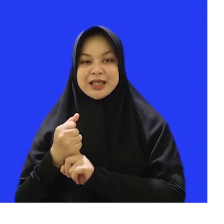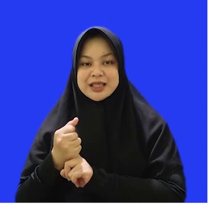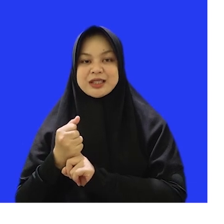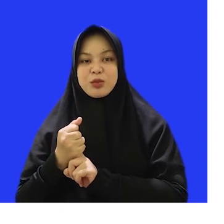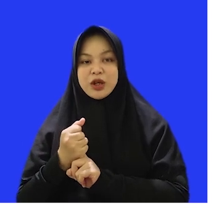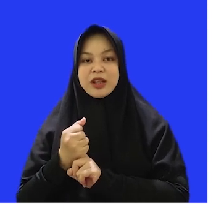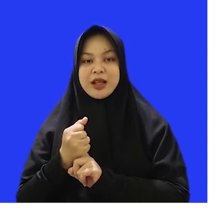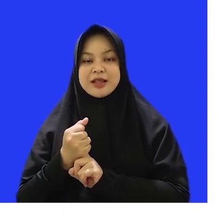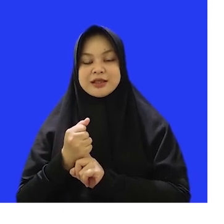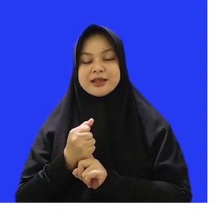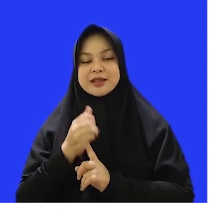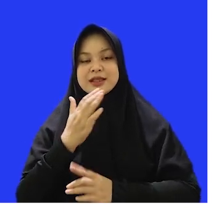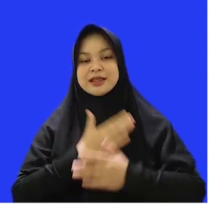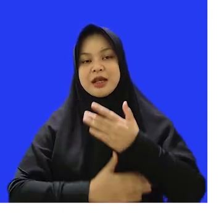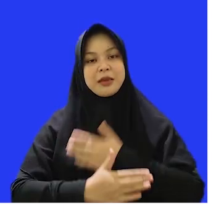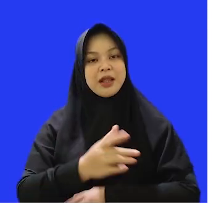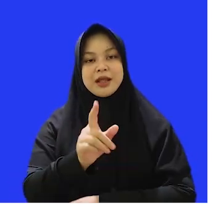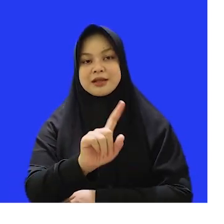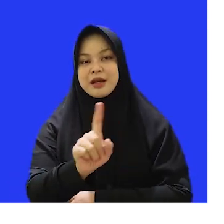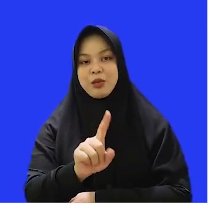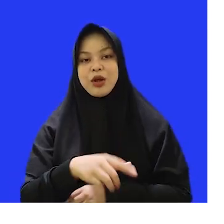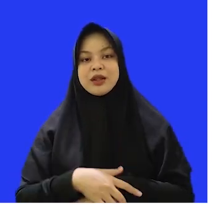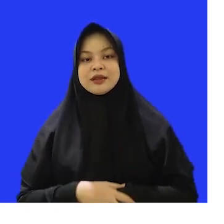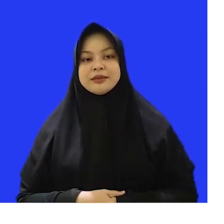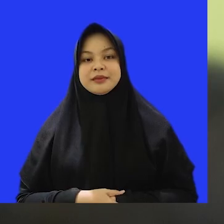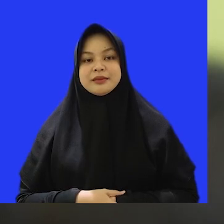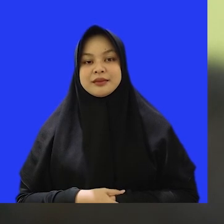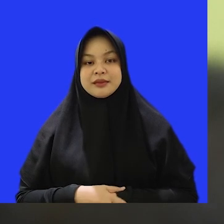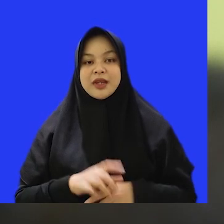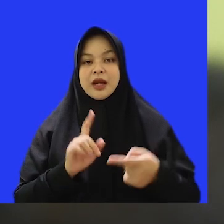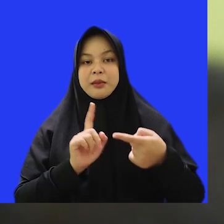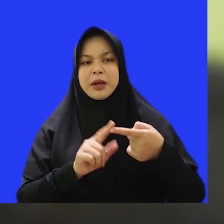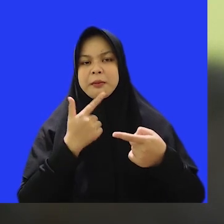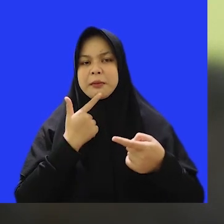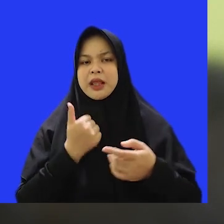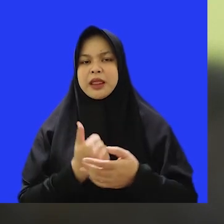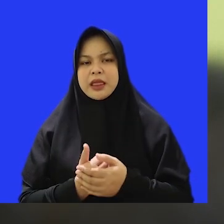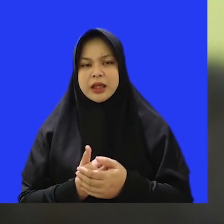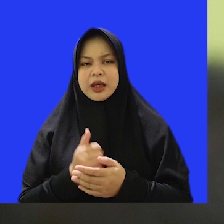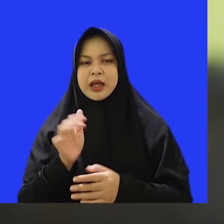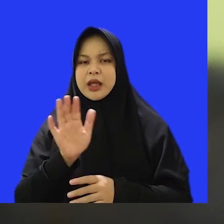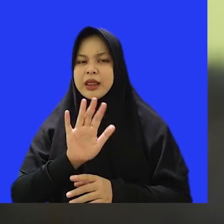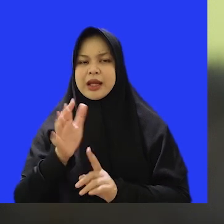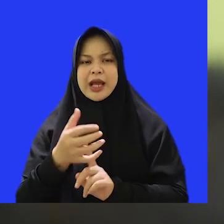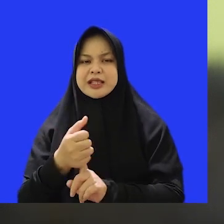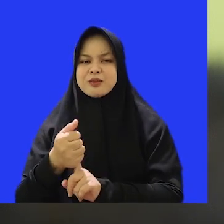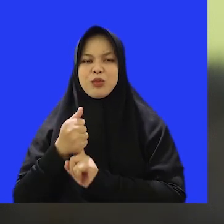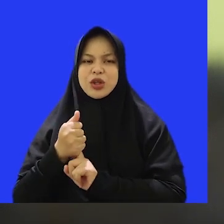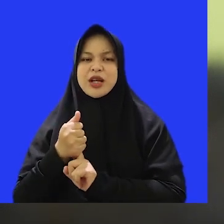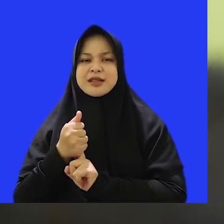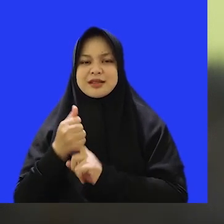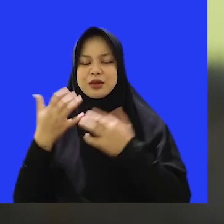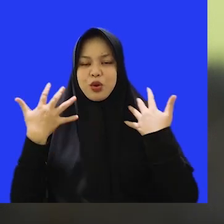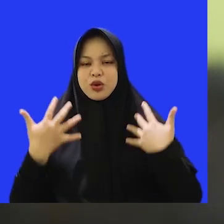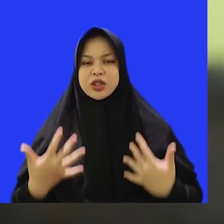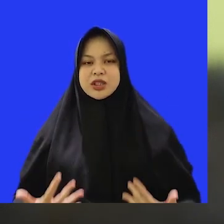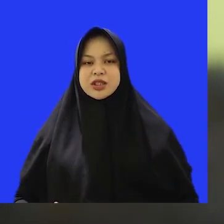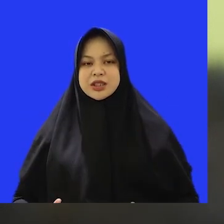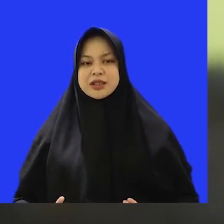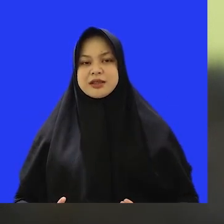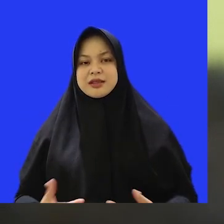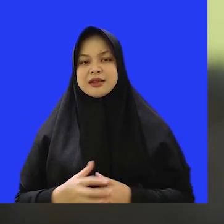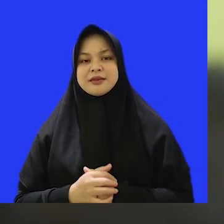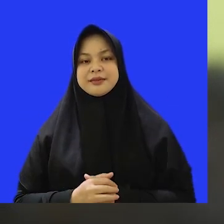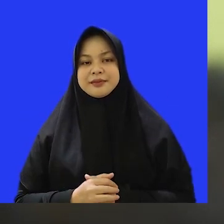Jangan mengeksploitasi disabilitasnya. Yang pertama, sangat penting untuk tidak mengeksploitasi